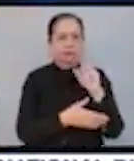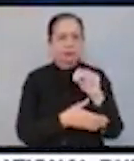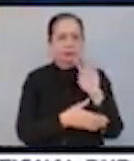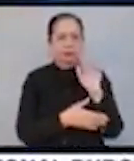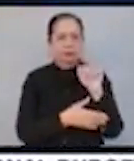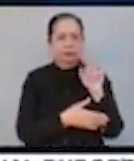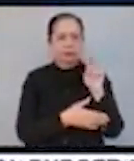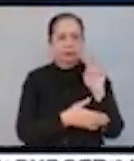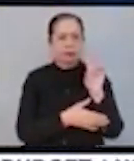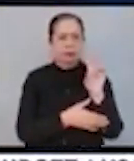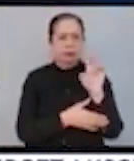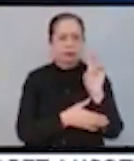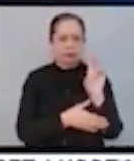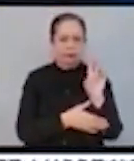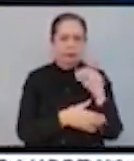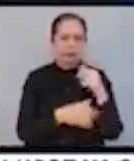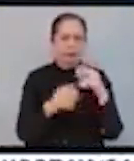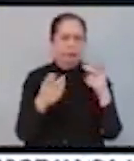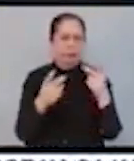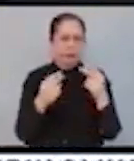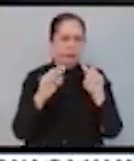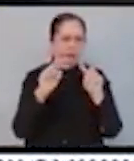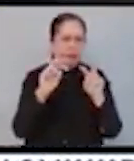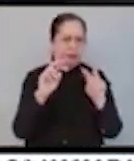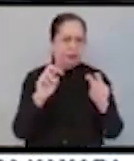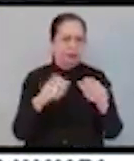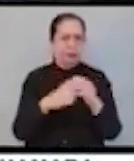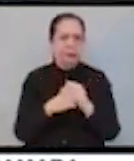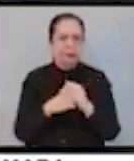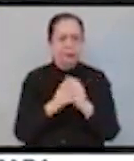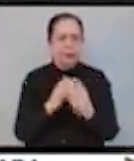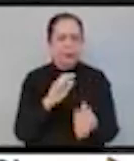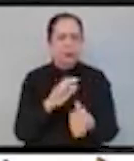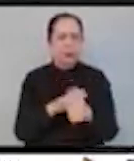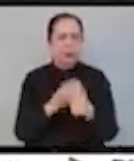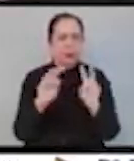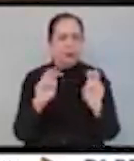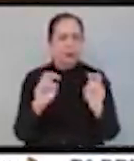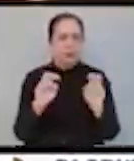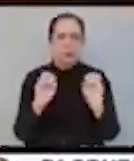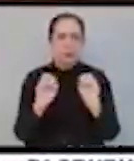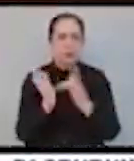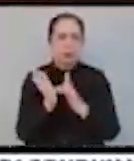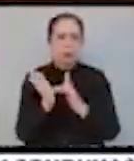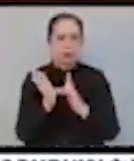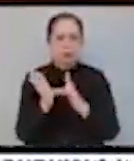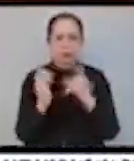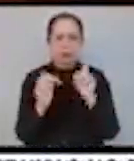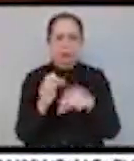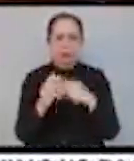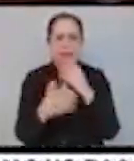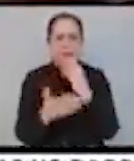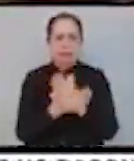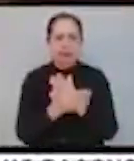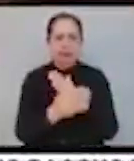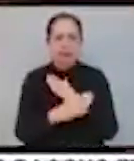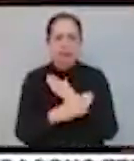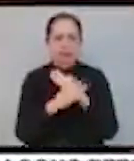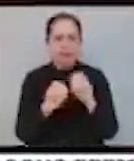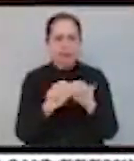BA.2.75.2 sa variant sa isinagawang pag-aaral. Lumabas sa pag-aaral na wala pang gamot o hindi mapipigilan ang pagkalat ng